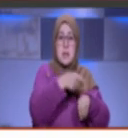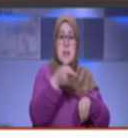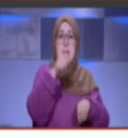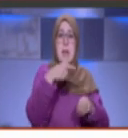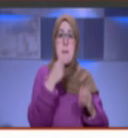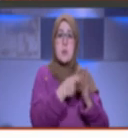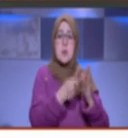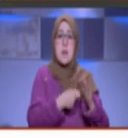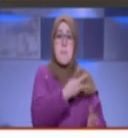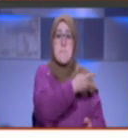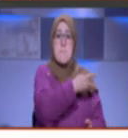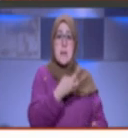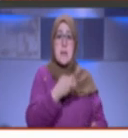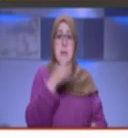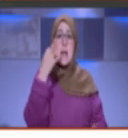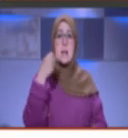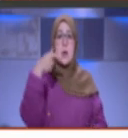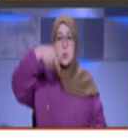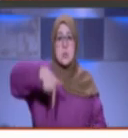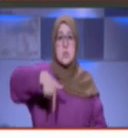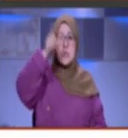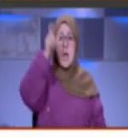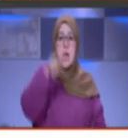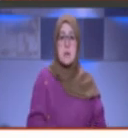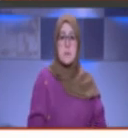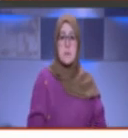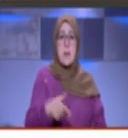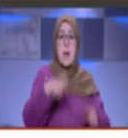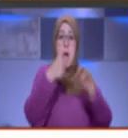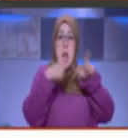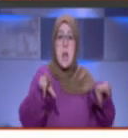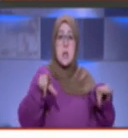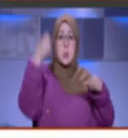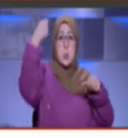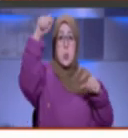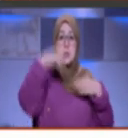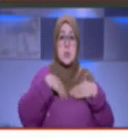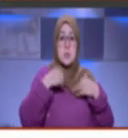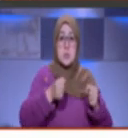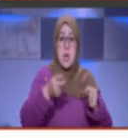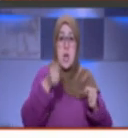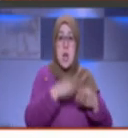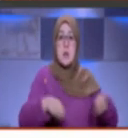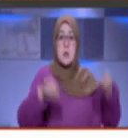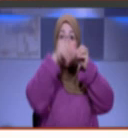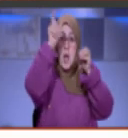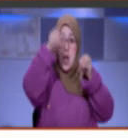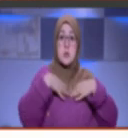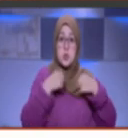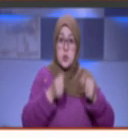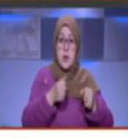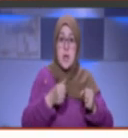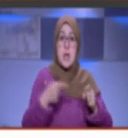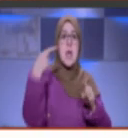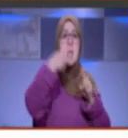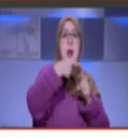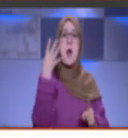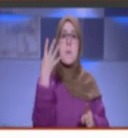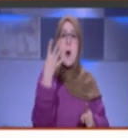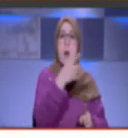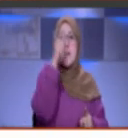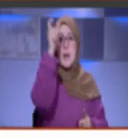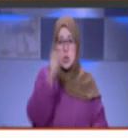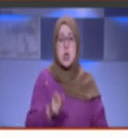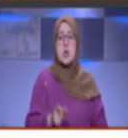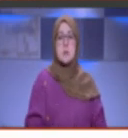إلى 263 حالة. كما أعلنت الوزارة ارتفاع حالات الشفاء لتصل إلى